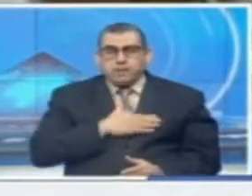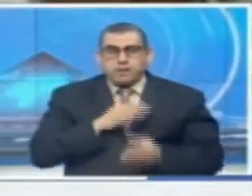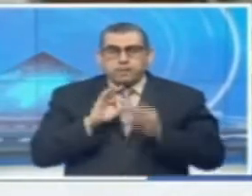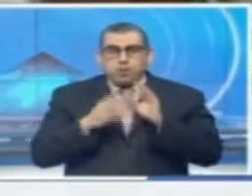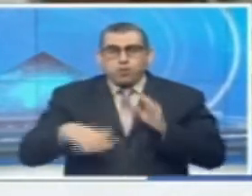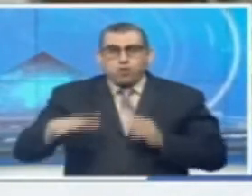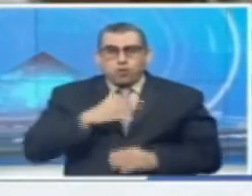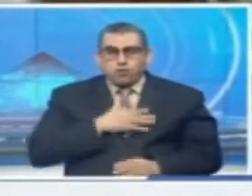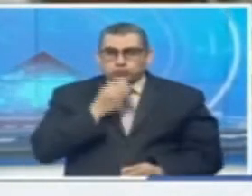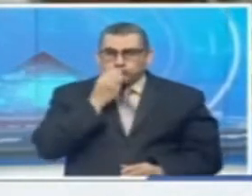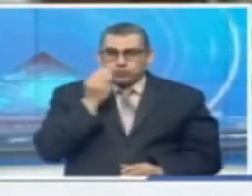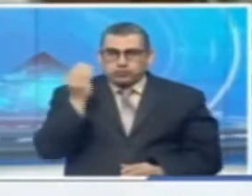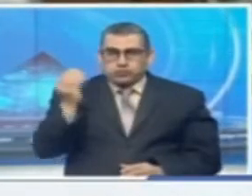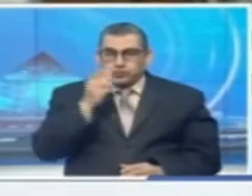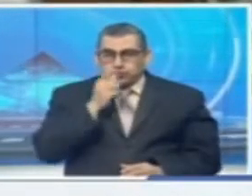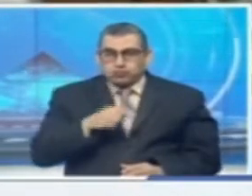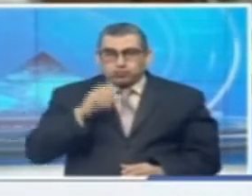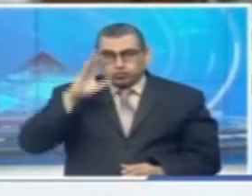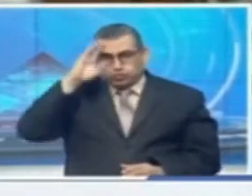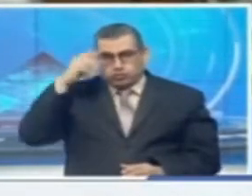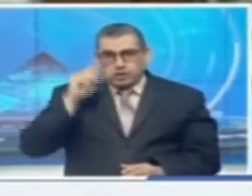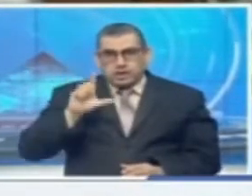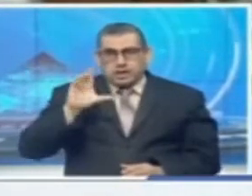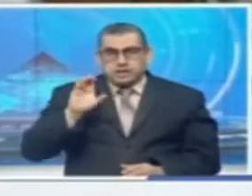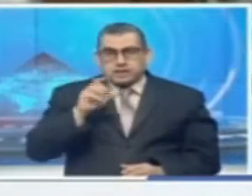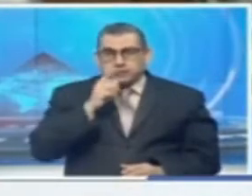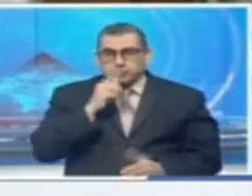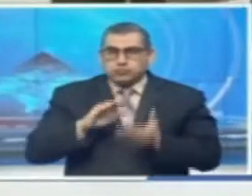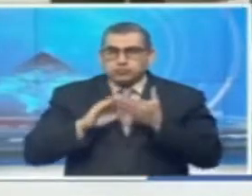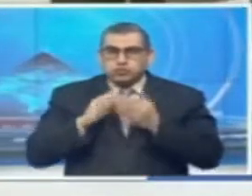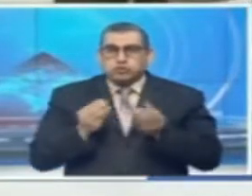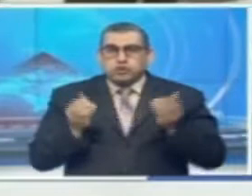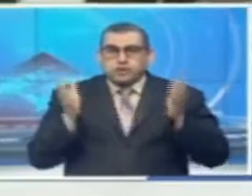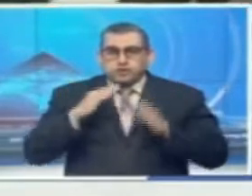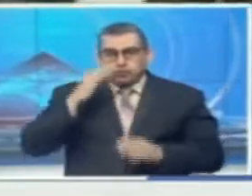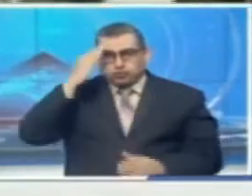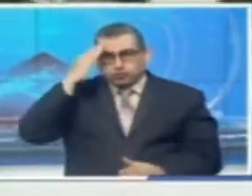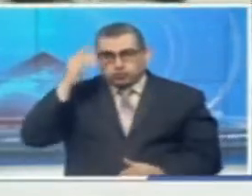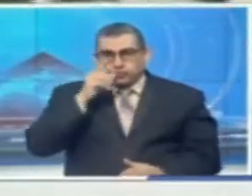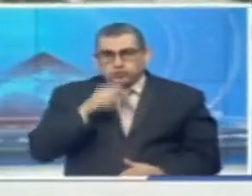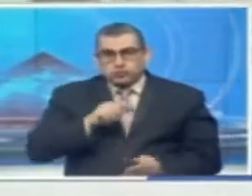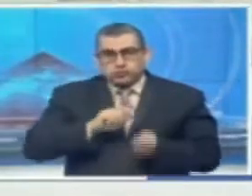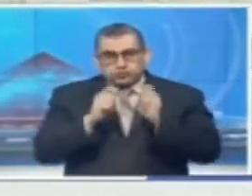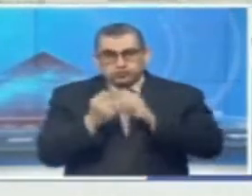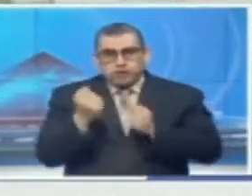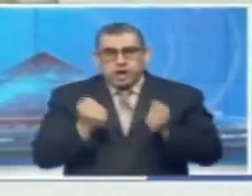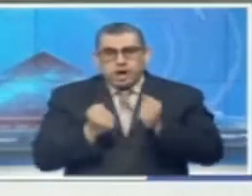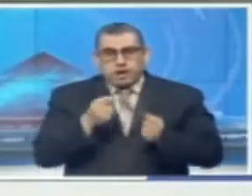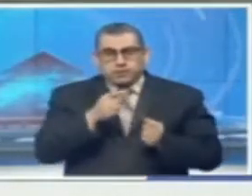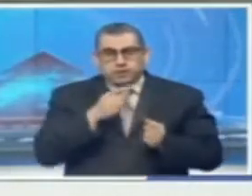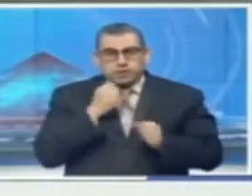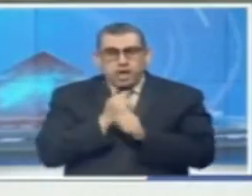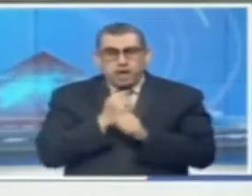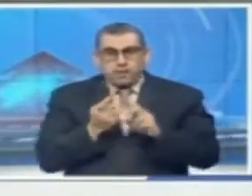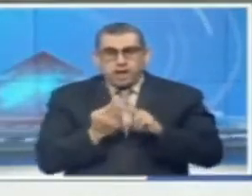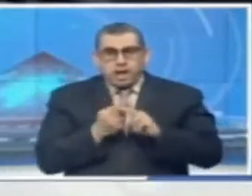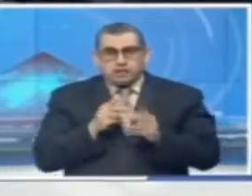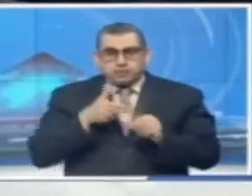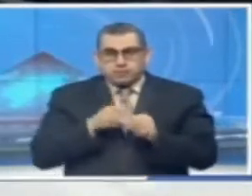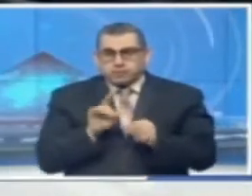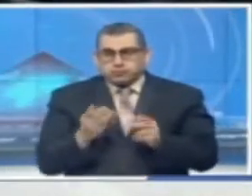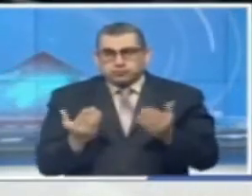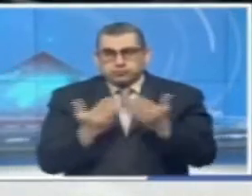اولا سياده الرئيس السيسي على الخدمات الجميله اللي قدمها لنا دي. مشروع تحويل السيارات للعمل بالغاز الطبيعي